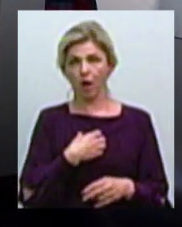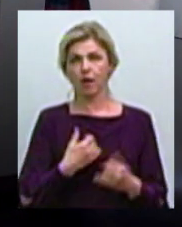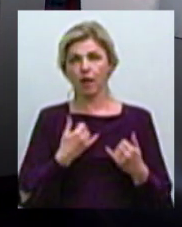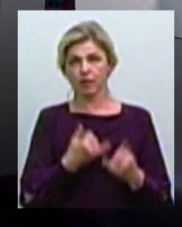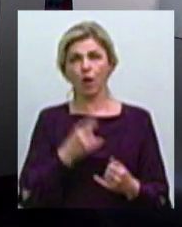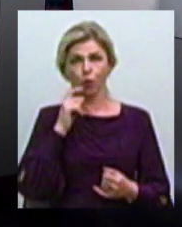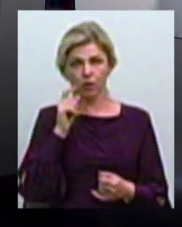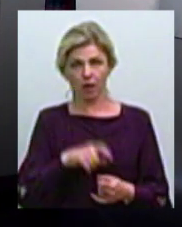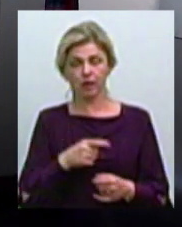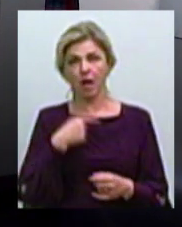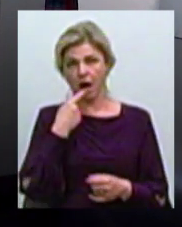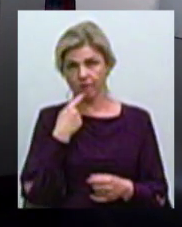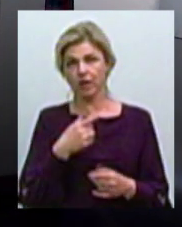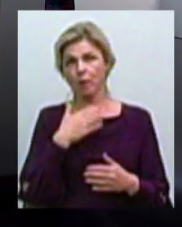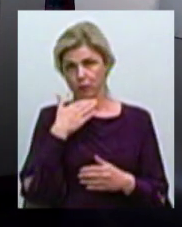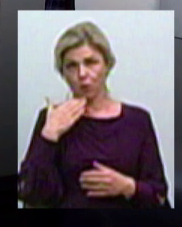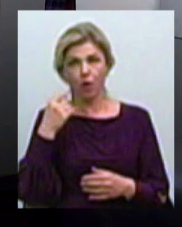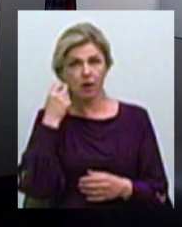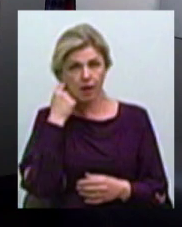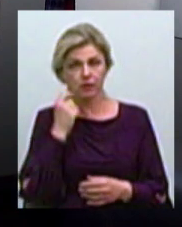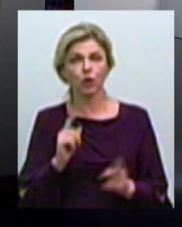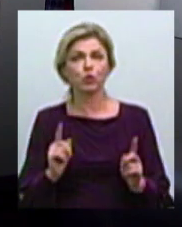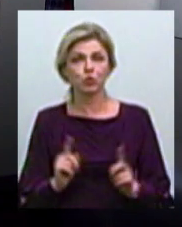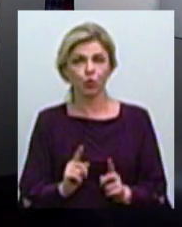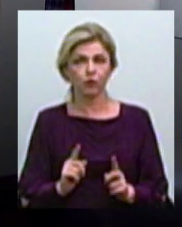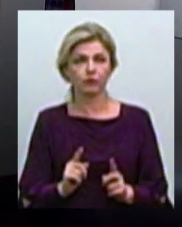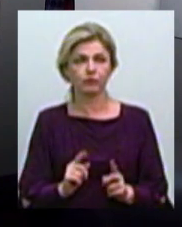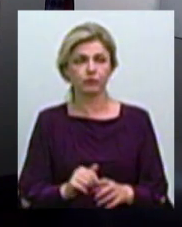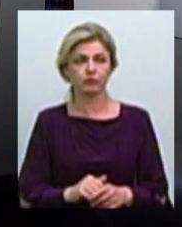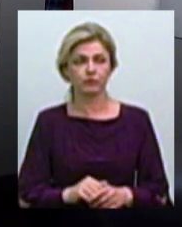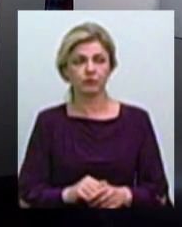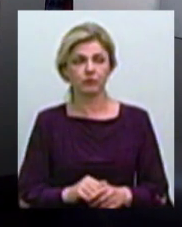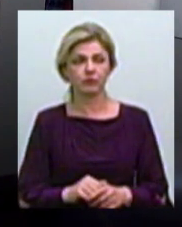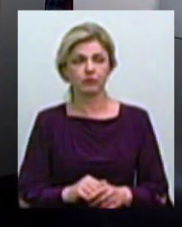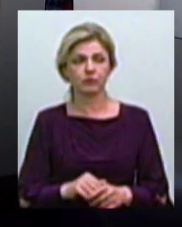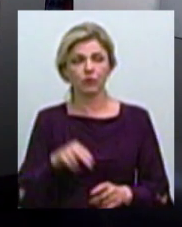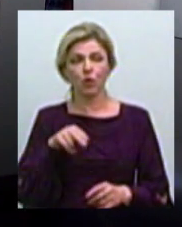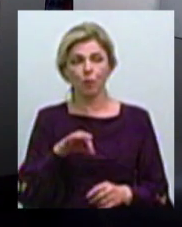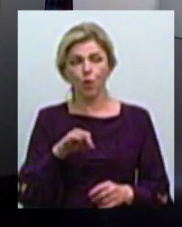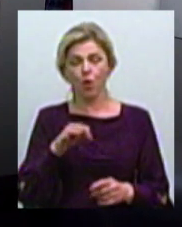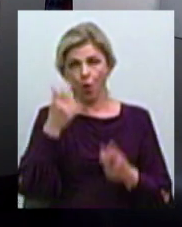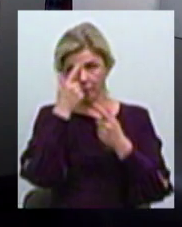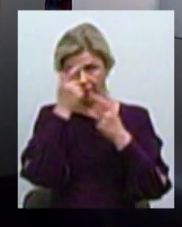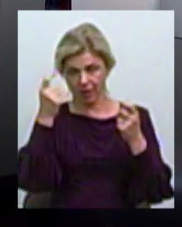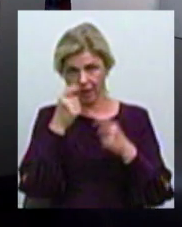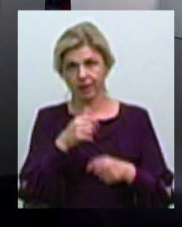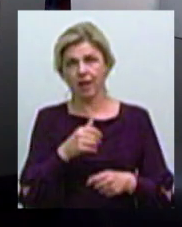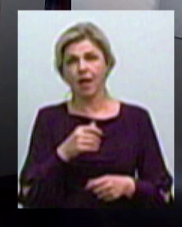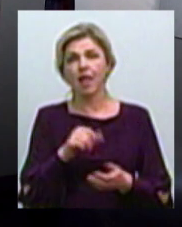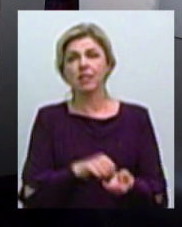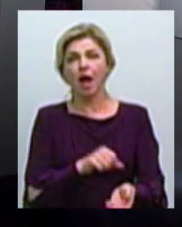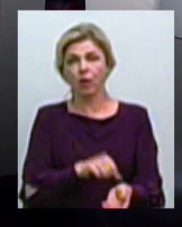говорим об этом уже в течение нескольких лет, да, о том, что по объявлениям наркокурьерам, ну, такие есть объявления,